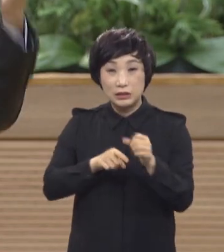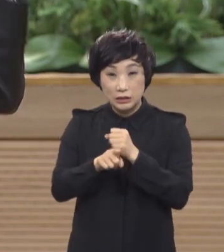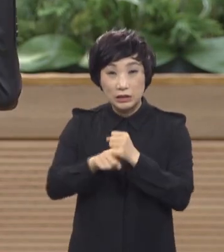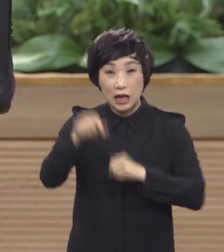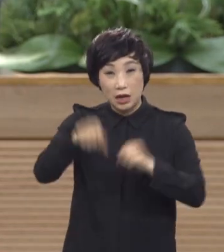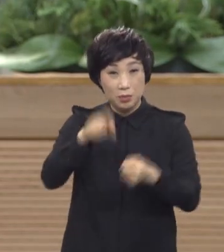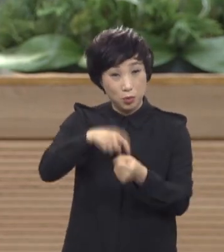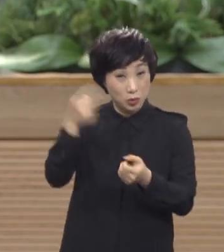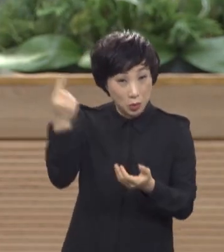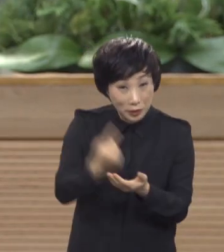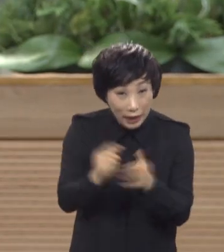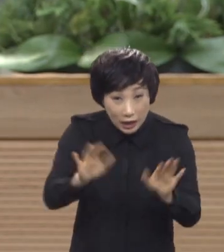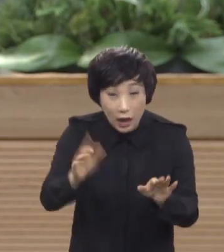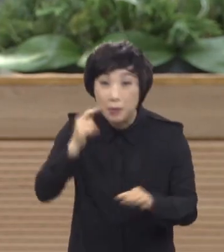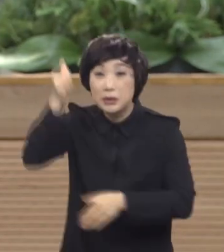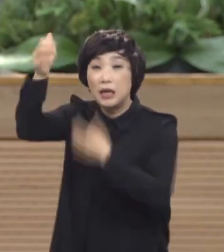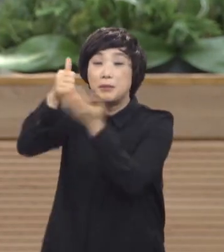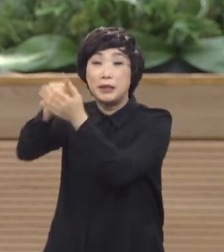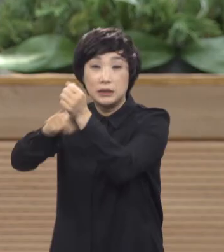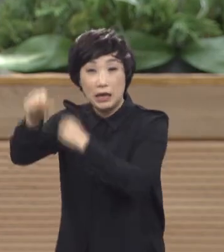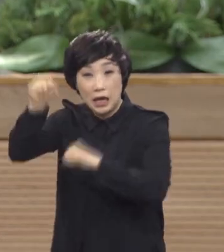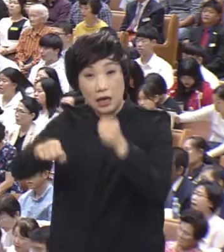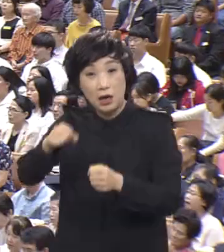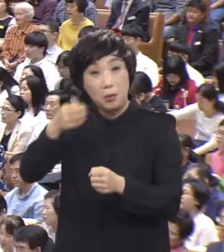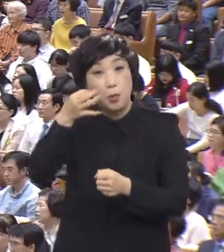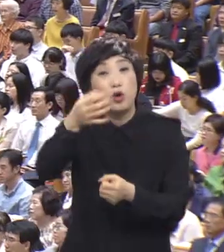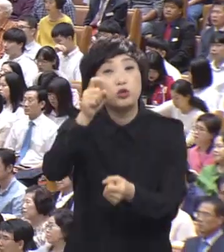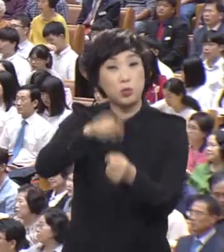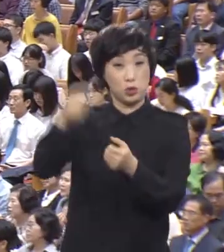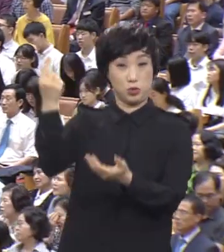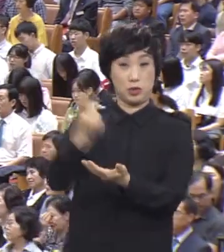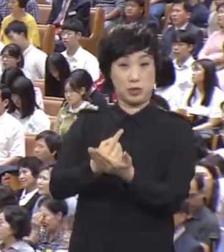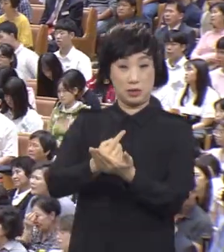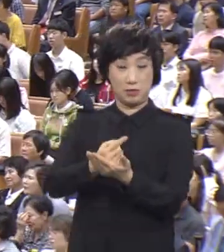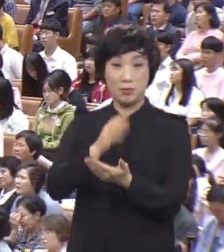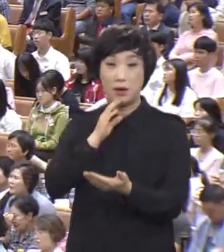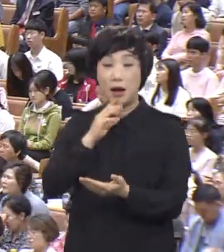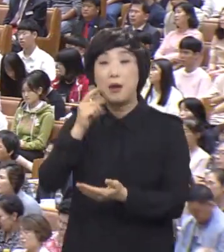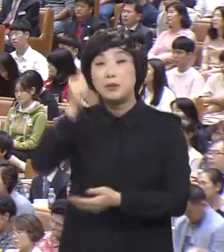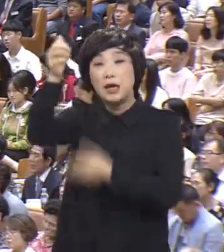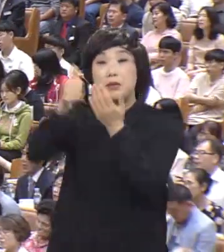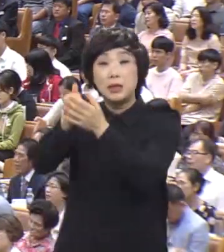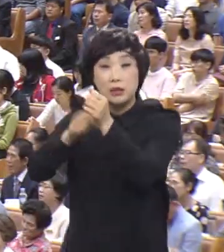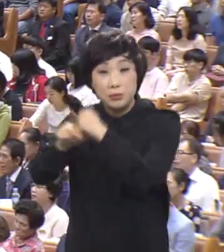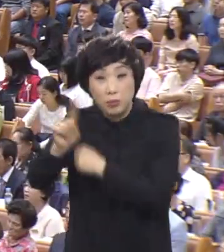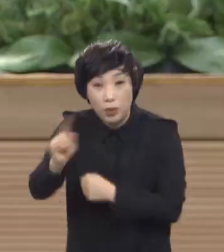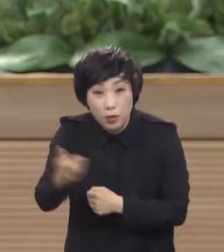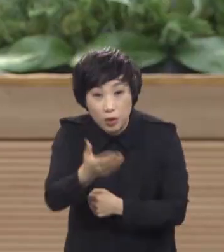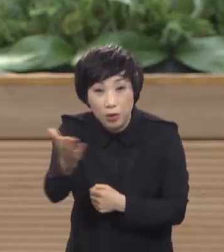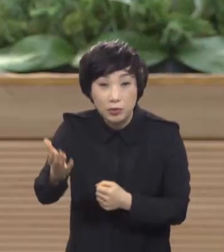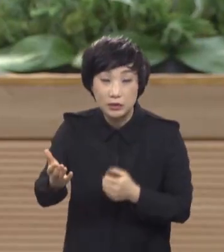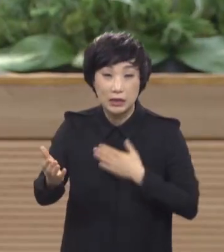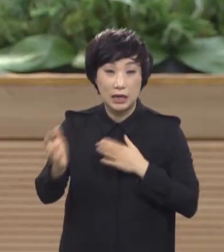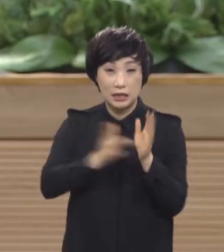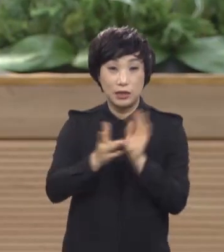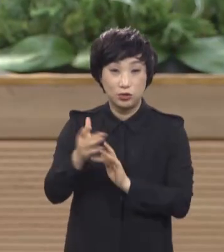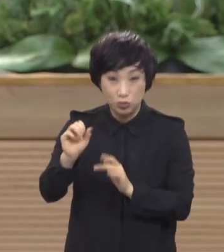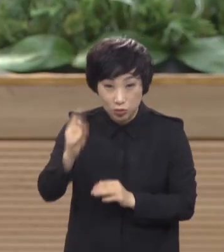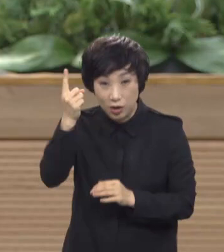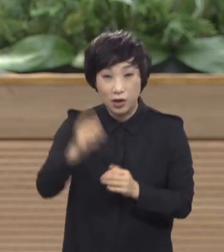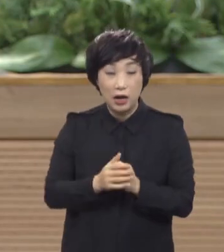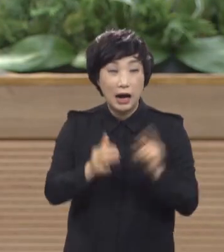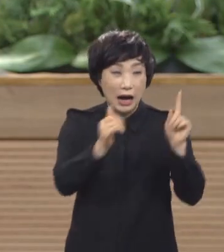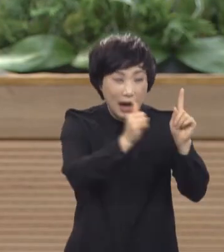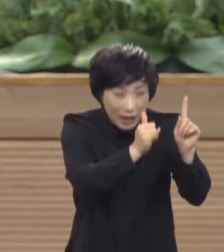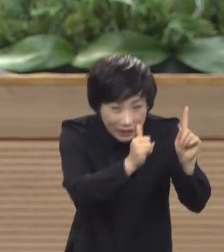아버지의 뜻을 행하러 왔다 아버지의 뜻은 이것이니 나로 말미야마